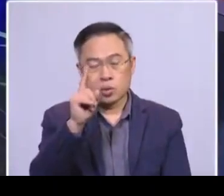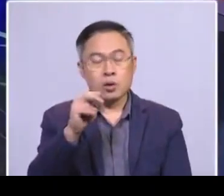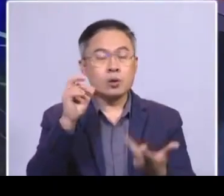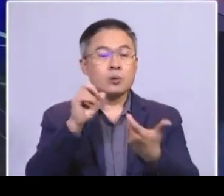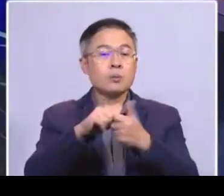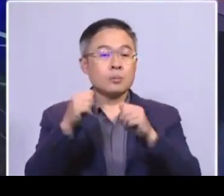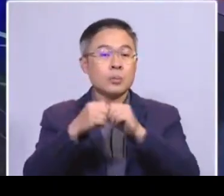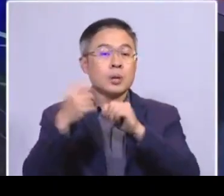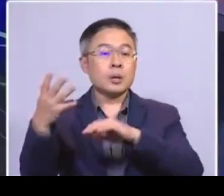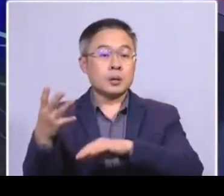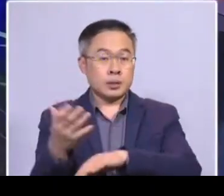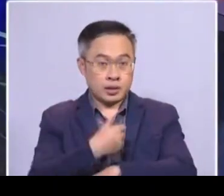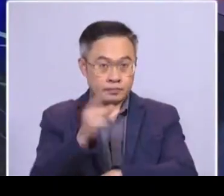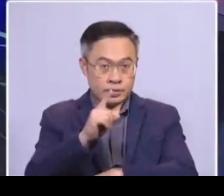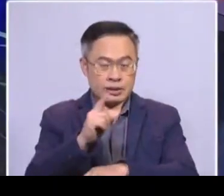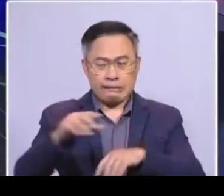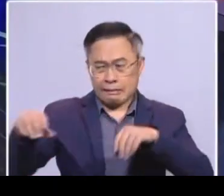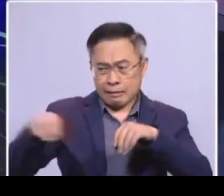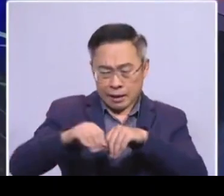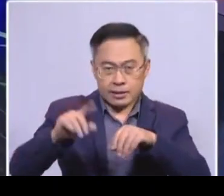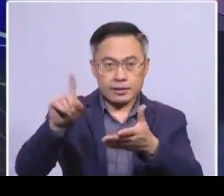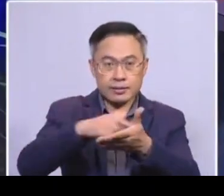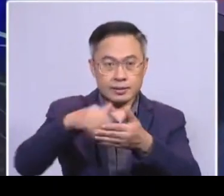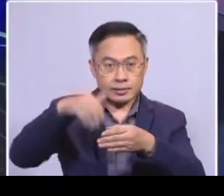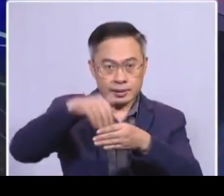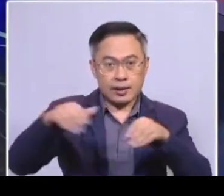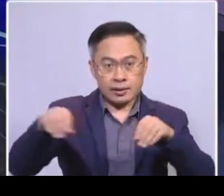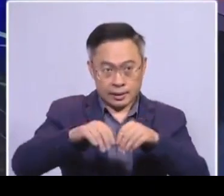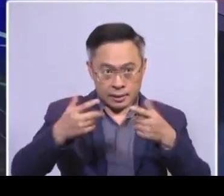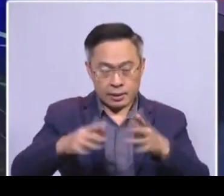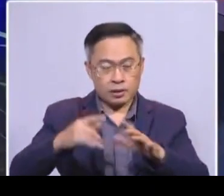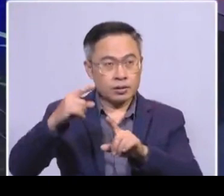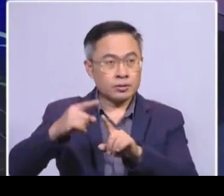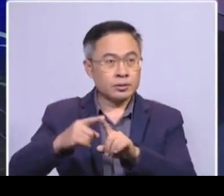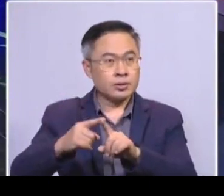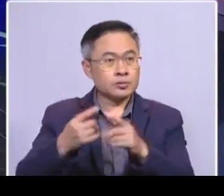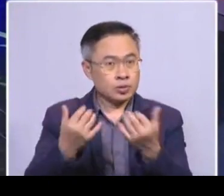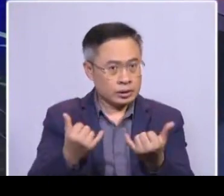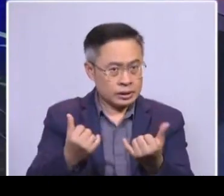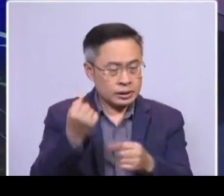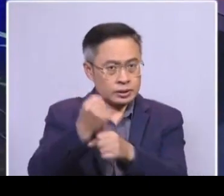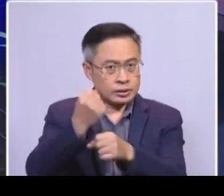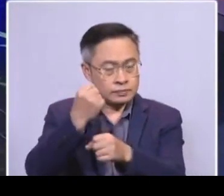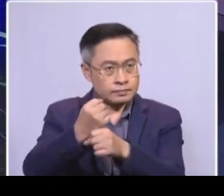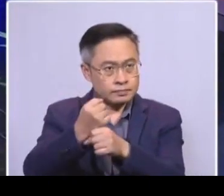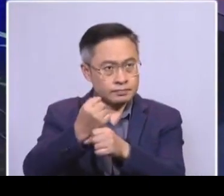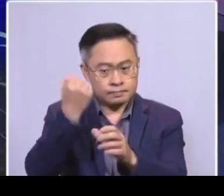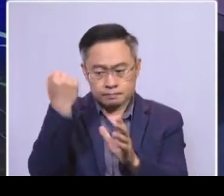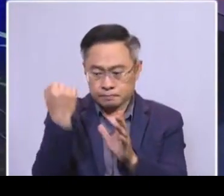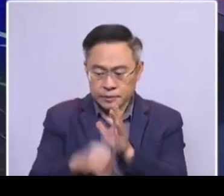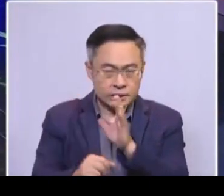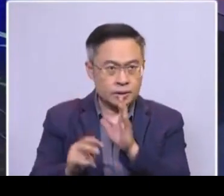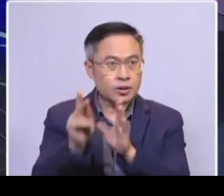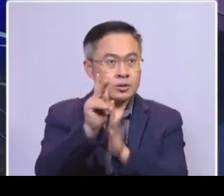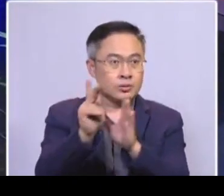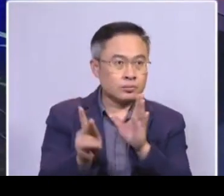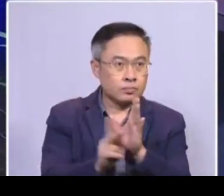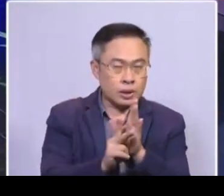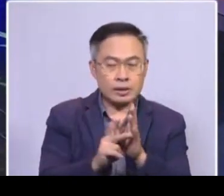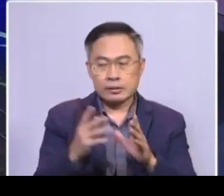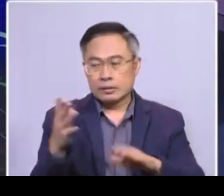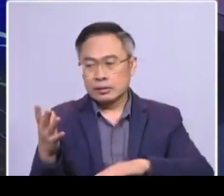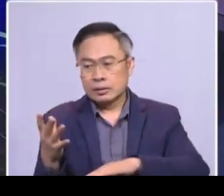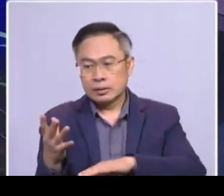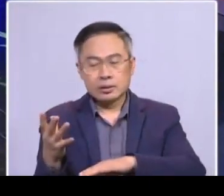การเมืองกันบ้างโหเรียกว่าโค้งสุดท้ายจริงๆนะฮะจับตาเรื่องของการที่มีการเอามาโชว์